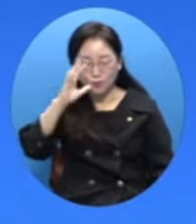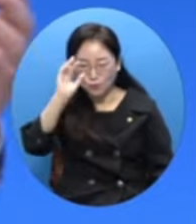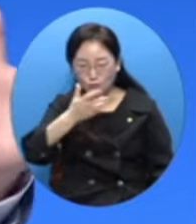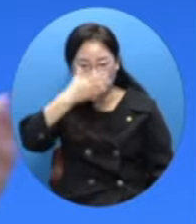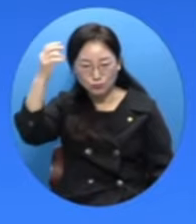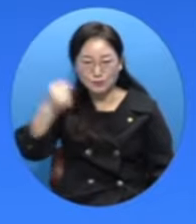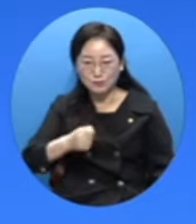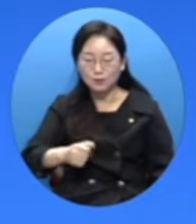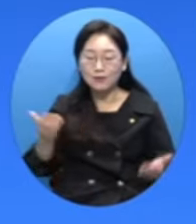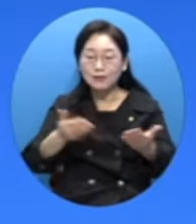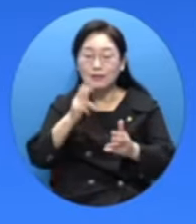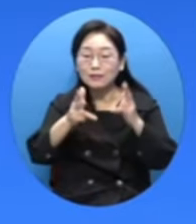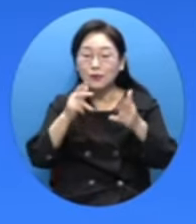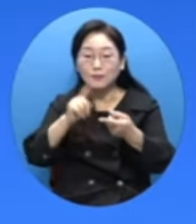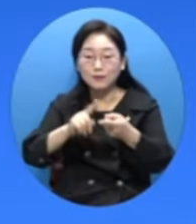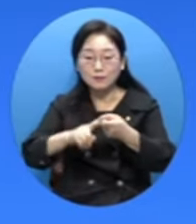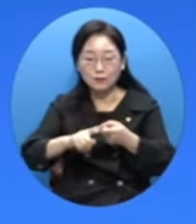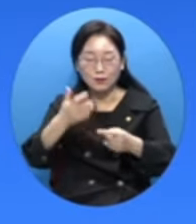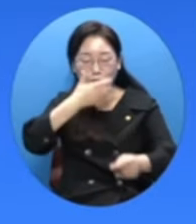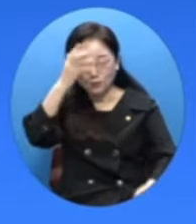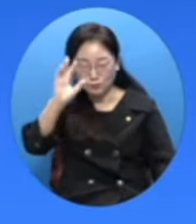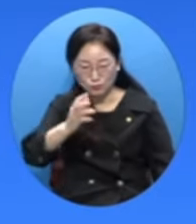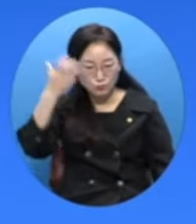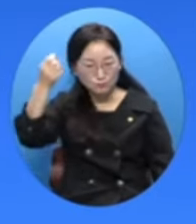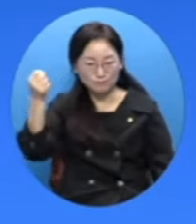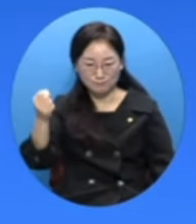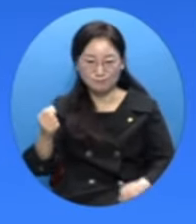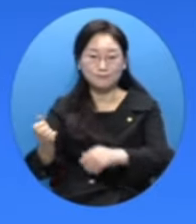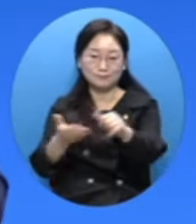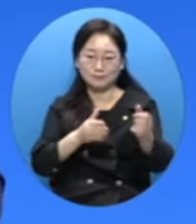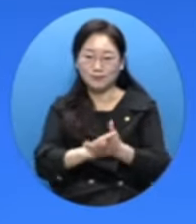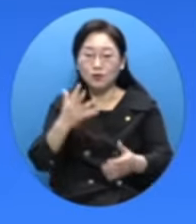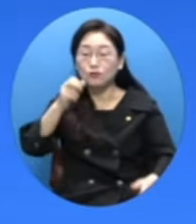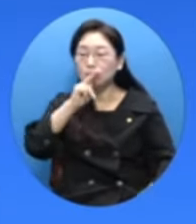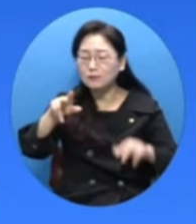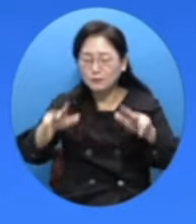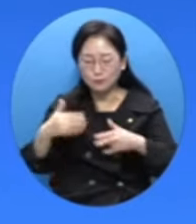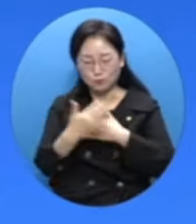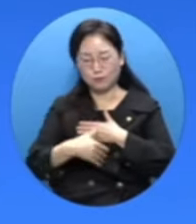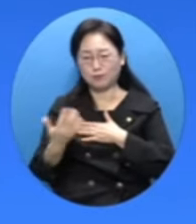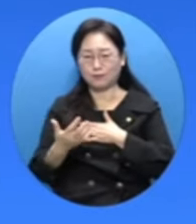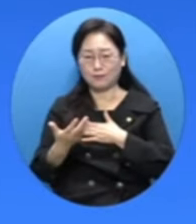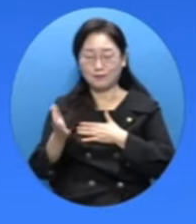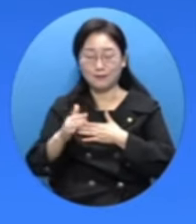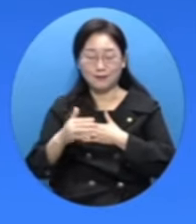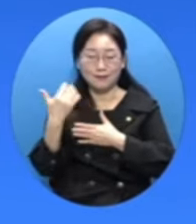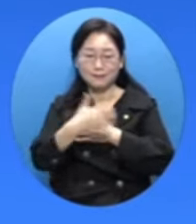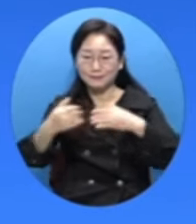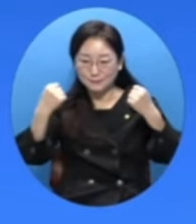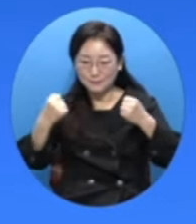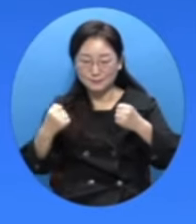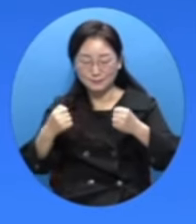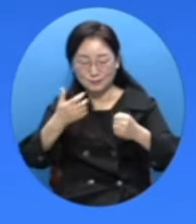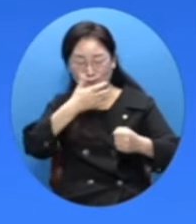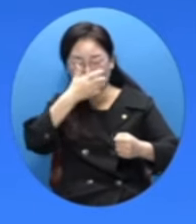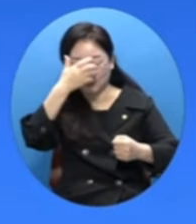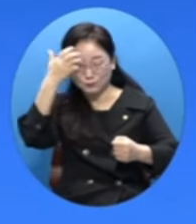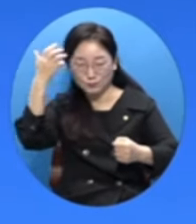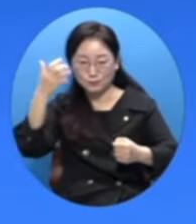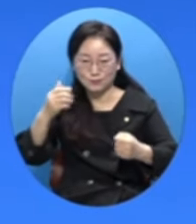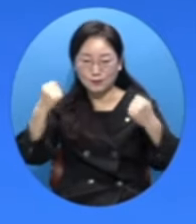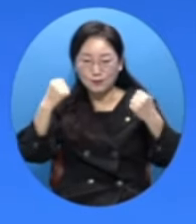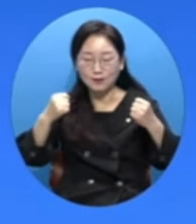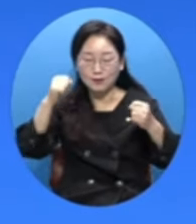여러분 직장과 사업에 대한 거룩한 꿈을 갖고 나가야 되는 것입니다. 주여 지금 내가 몸이 아프지만 나는 건강한 꿈을 꿉니다. 하나님 내게 건강을